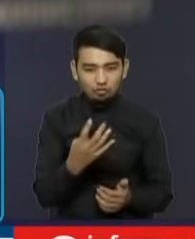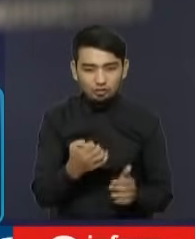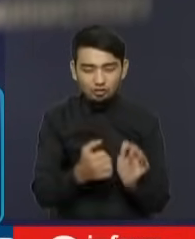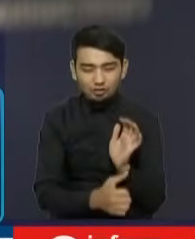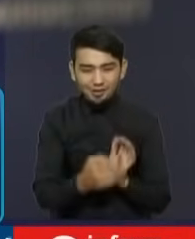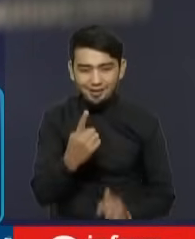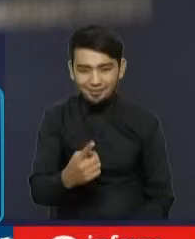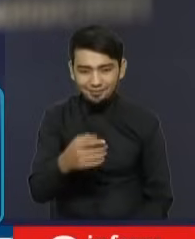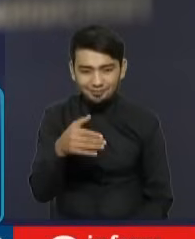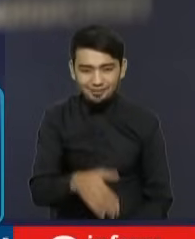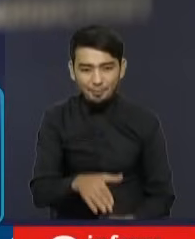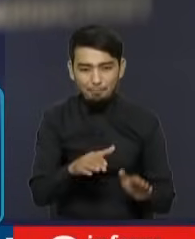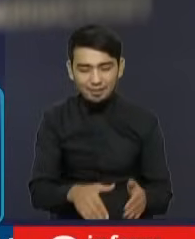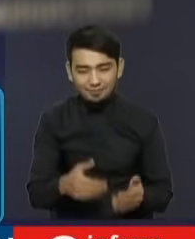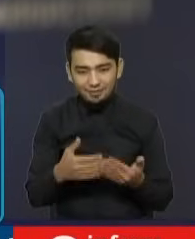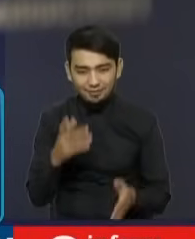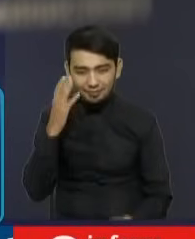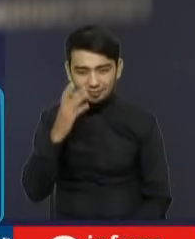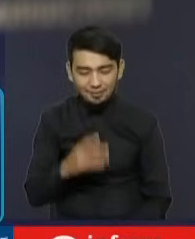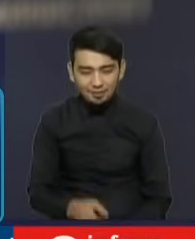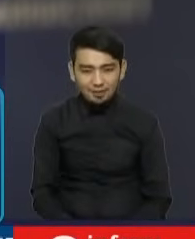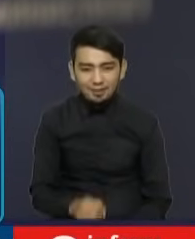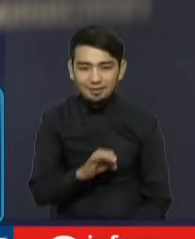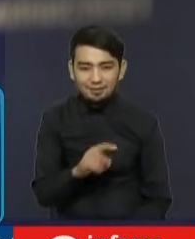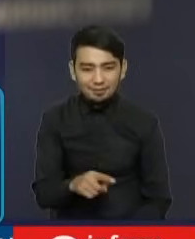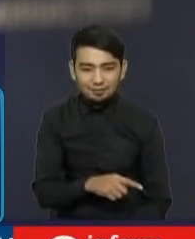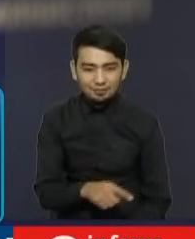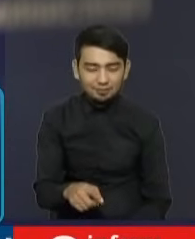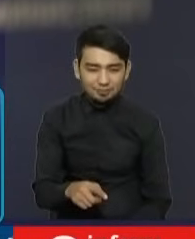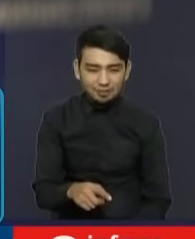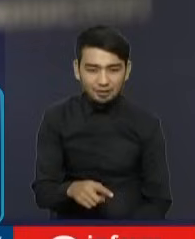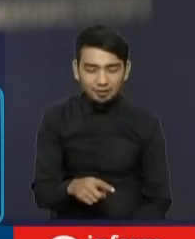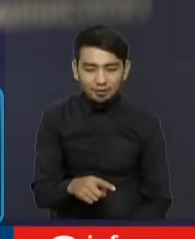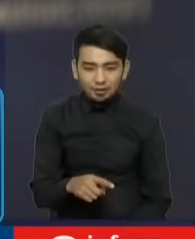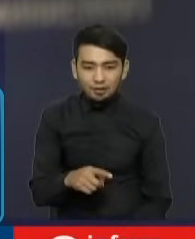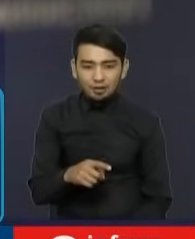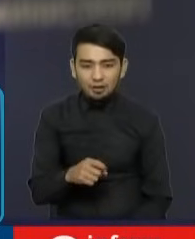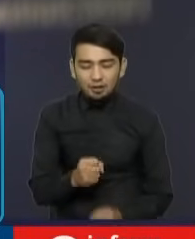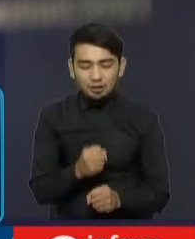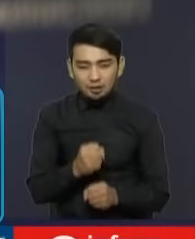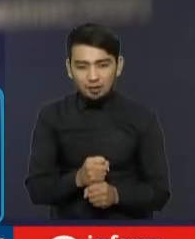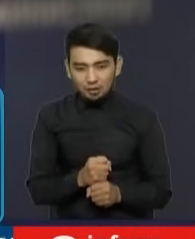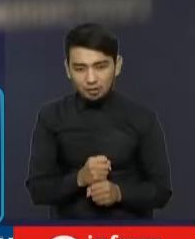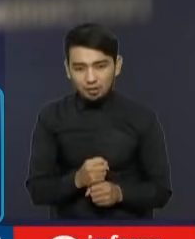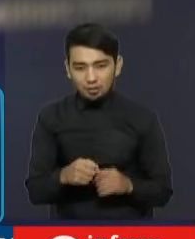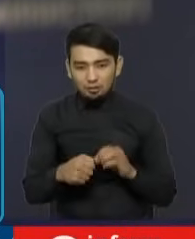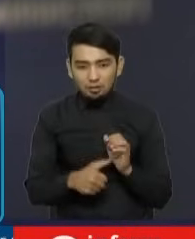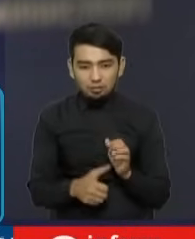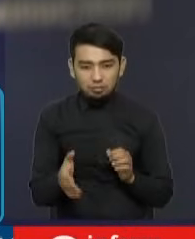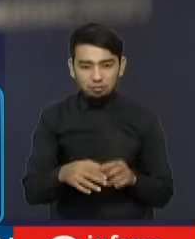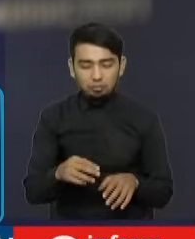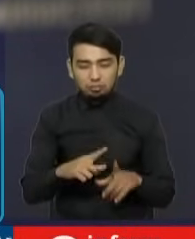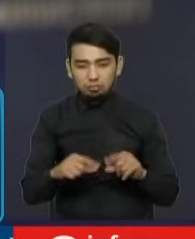461 тысячу ученических мест. Из них уже введены в эксплуатацию 16 школ к 1